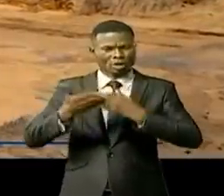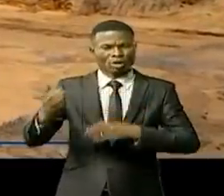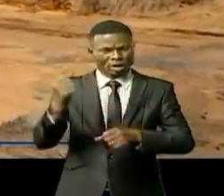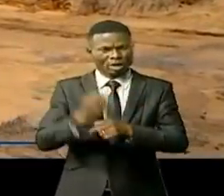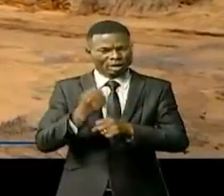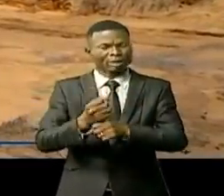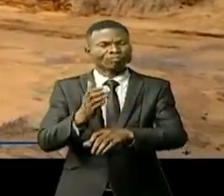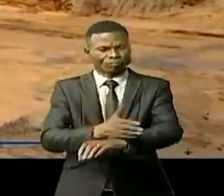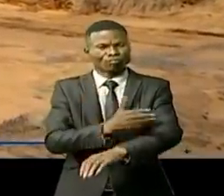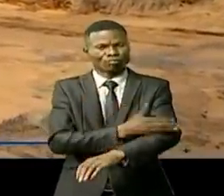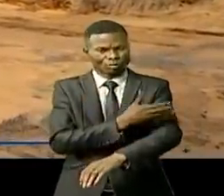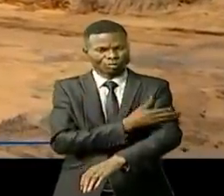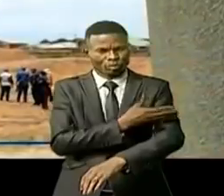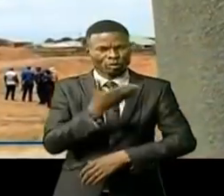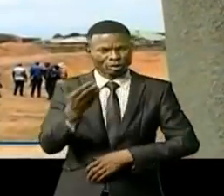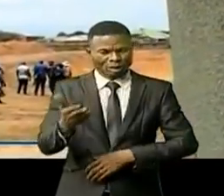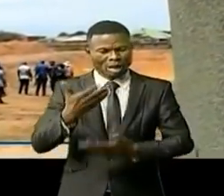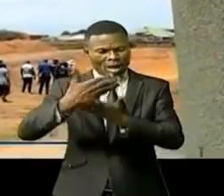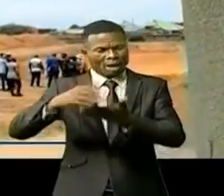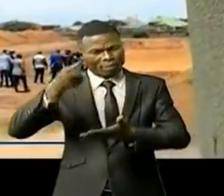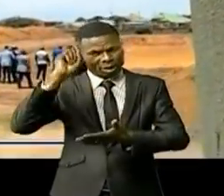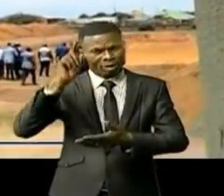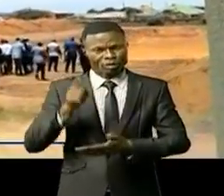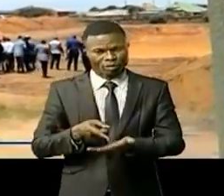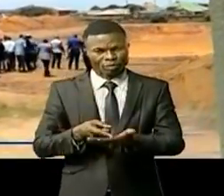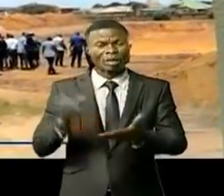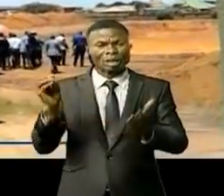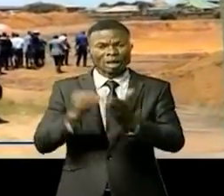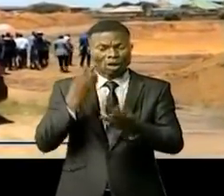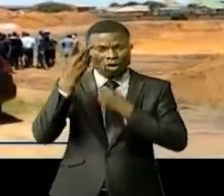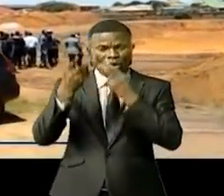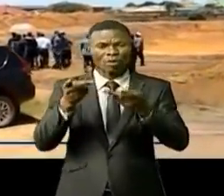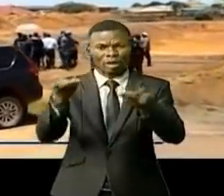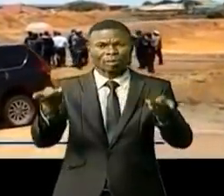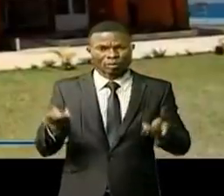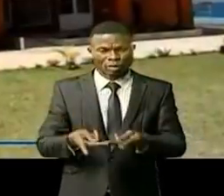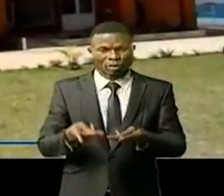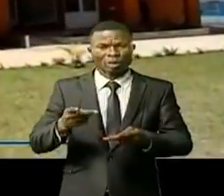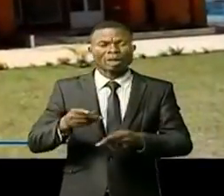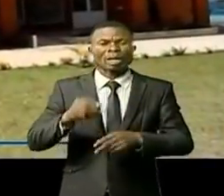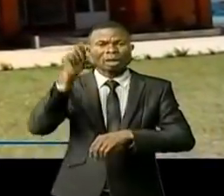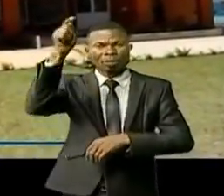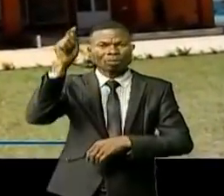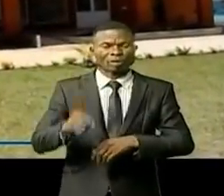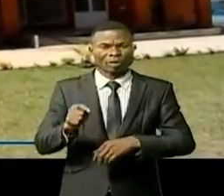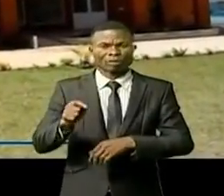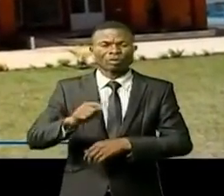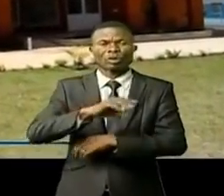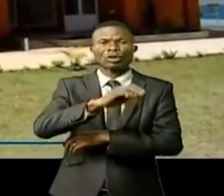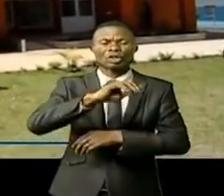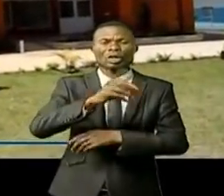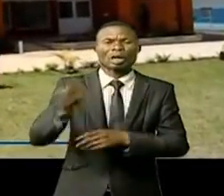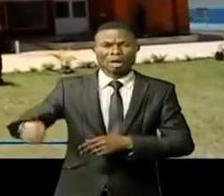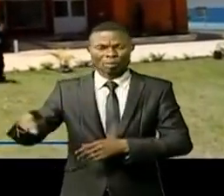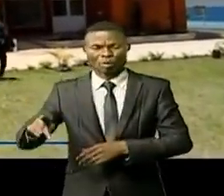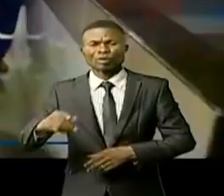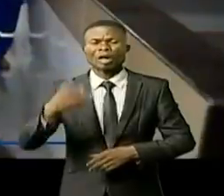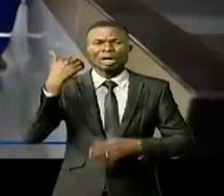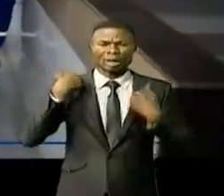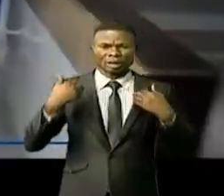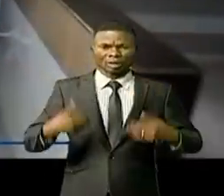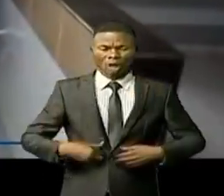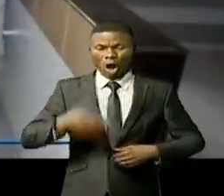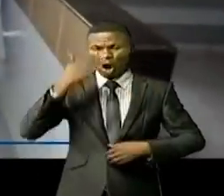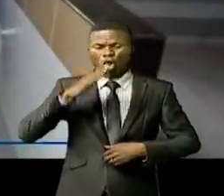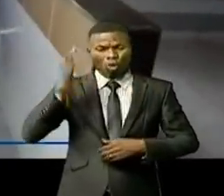sont encore en leur première phase. Il a aussi visité les chantiers de la division provinciale de la santé et la clinique universitaire dont